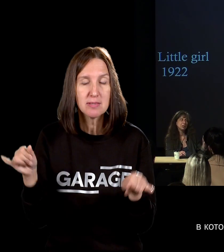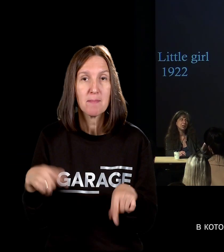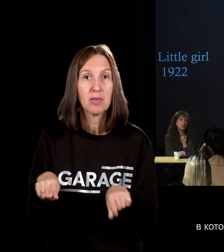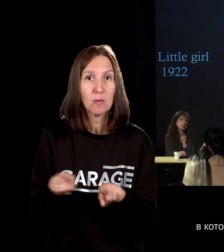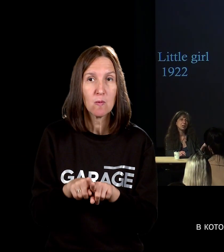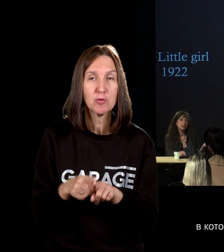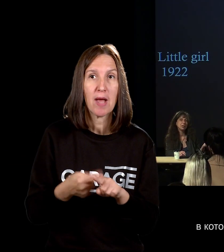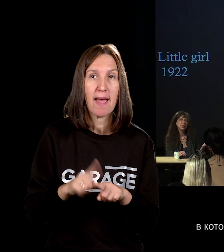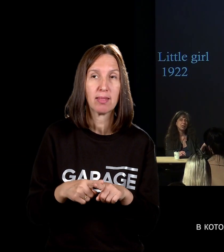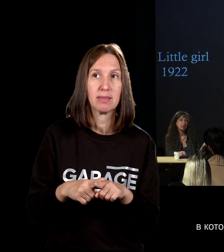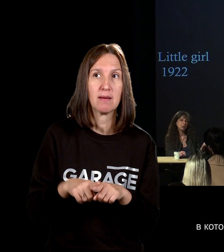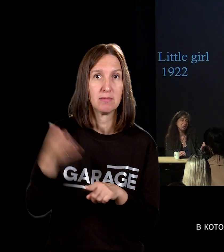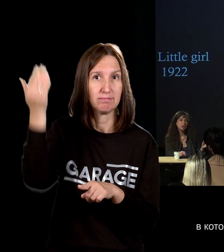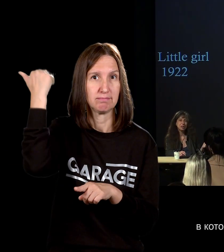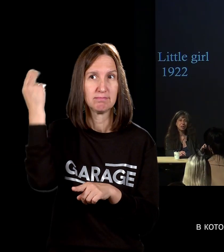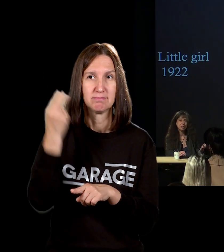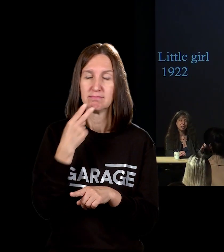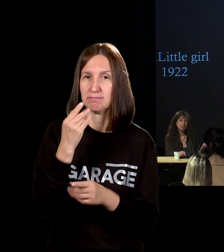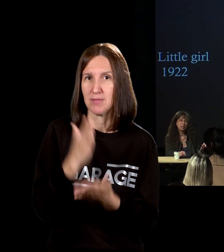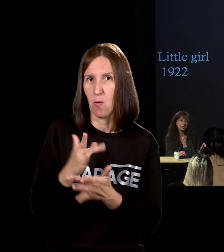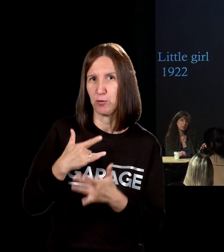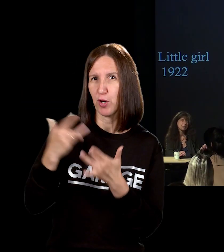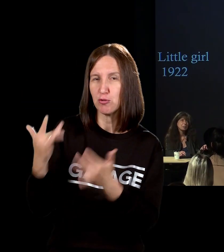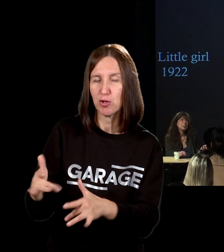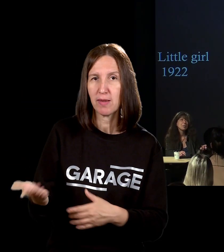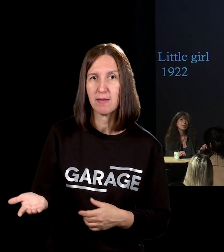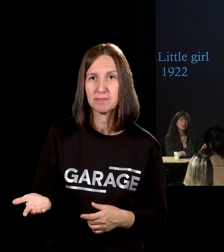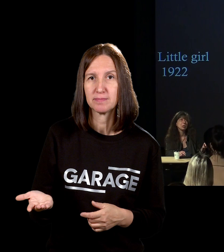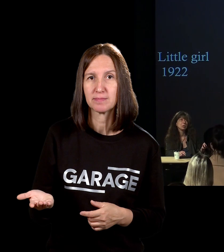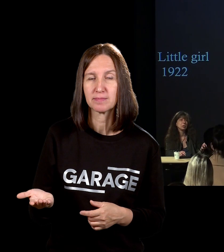оказывается это тела на грани отвращения, да, это на грани